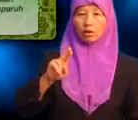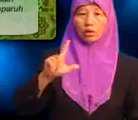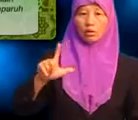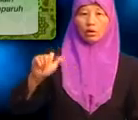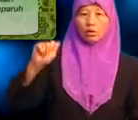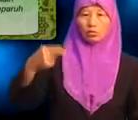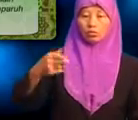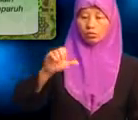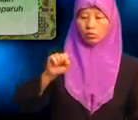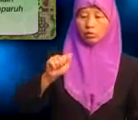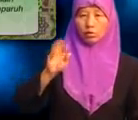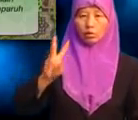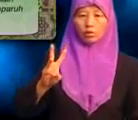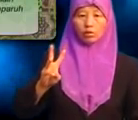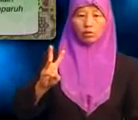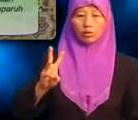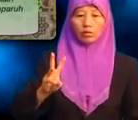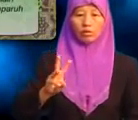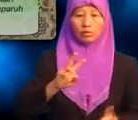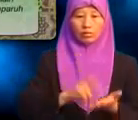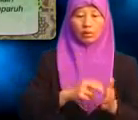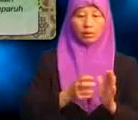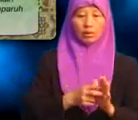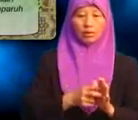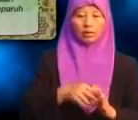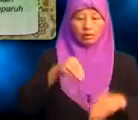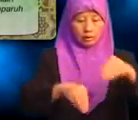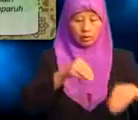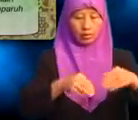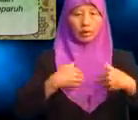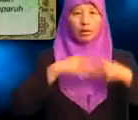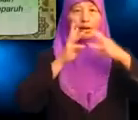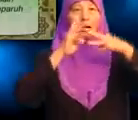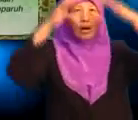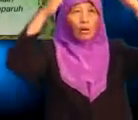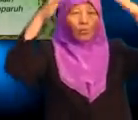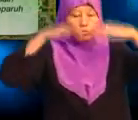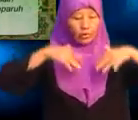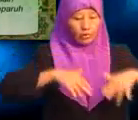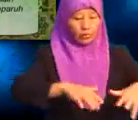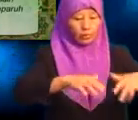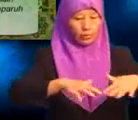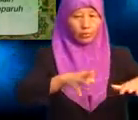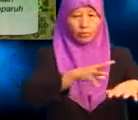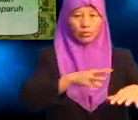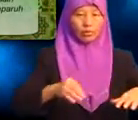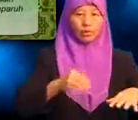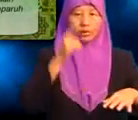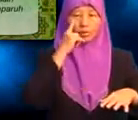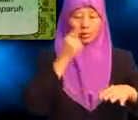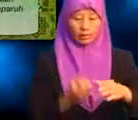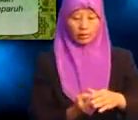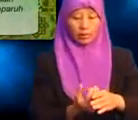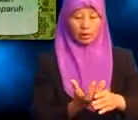bermaksud pada tanaman yang diairi dengan hujan dan mata air ataupun pokok